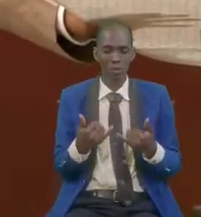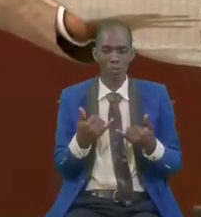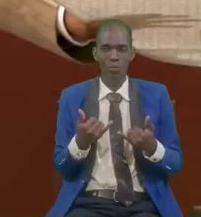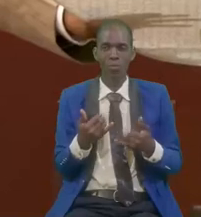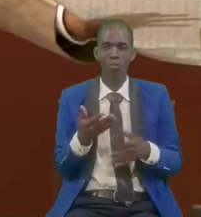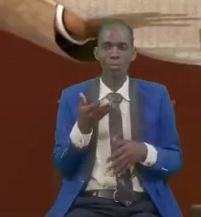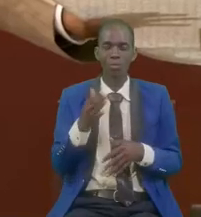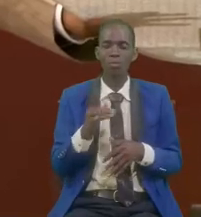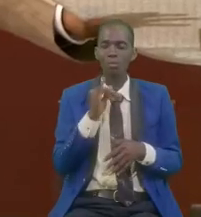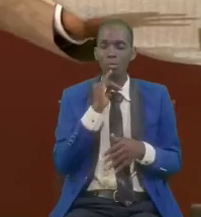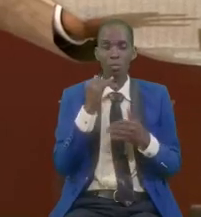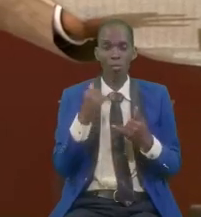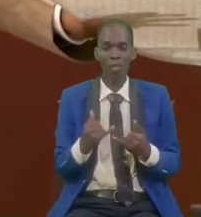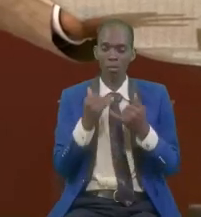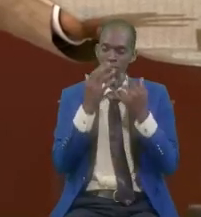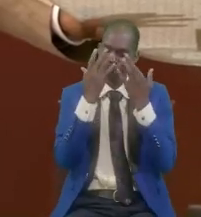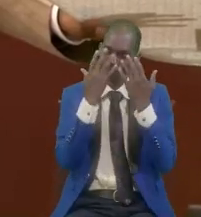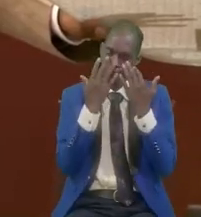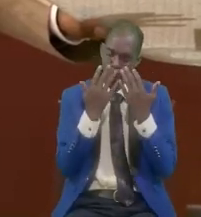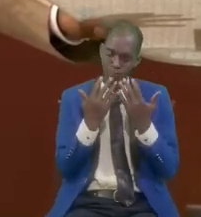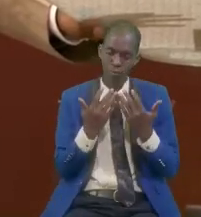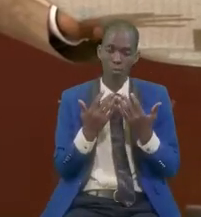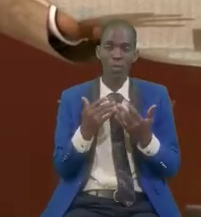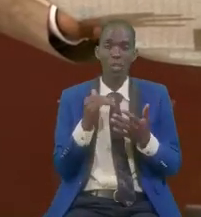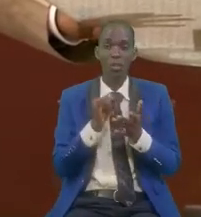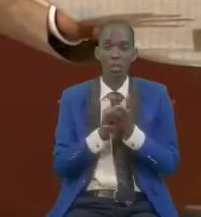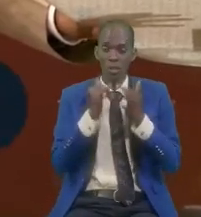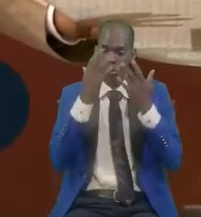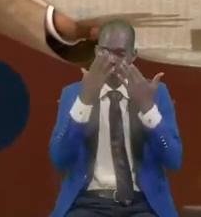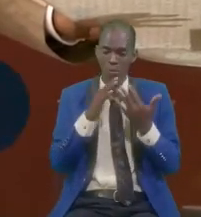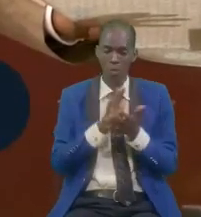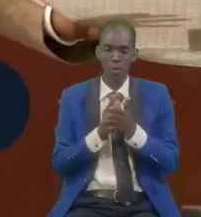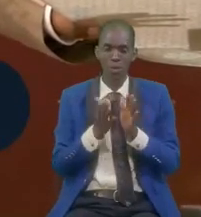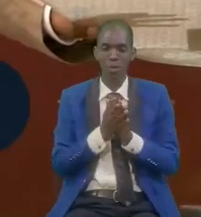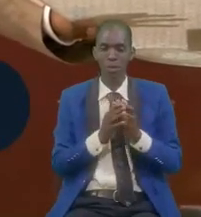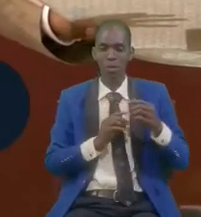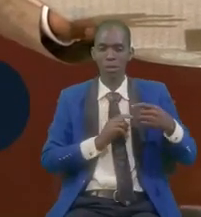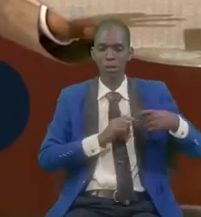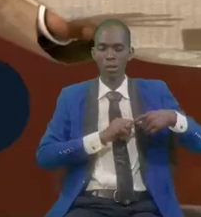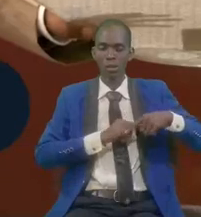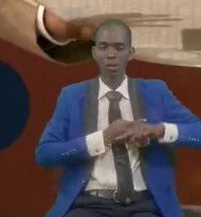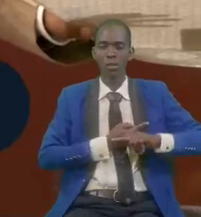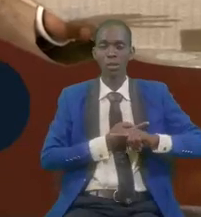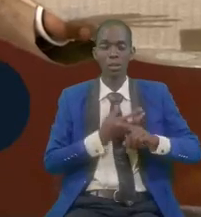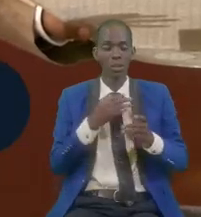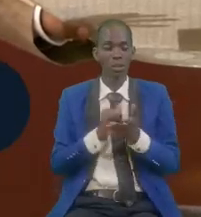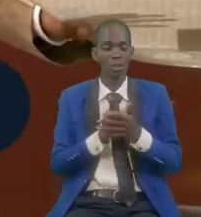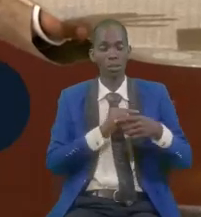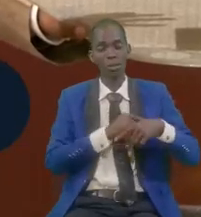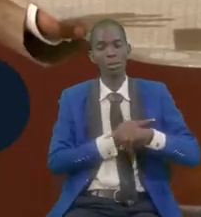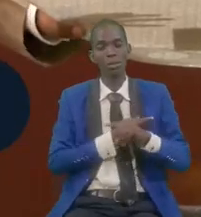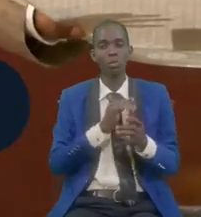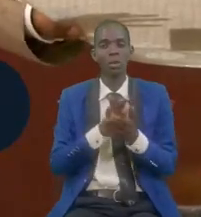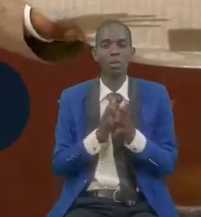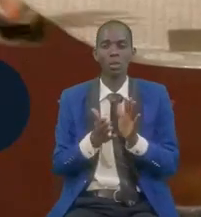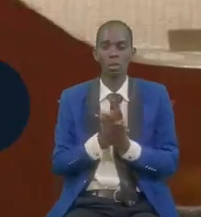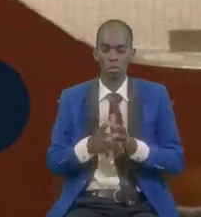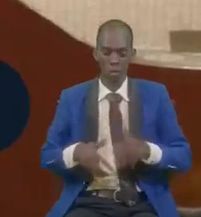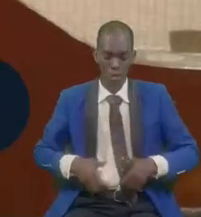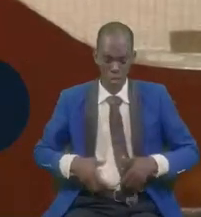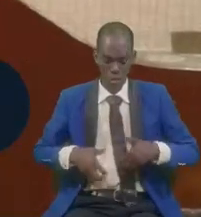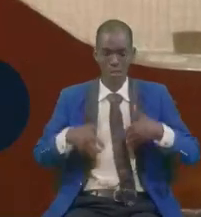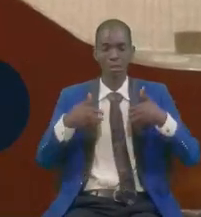Il y a la tristesse. Cette tristesse s'en va au chagrin. Le chagrin mène